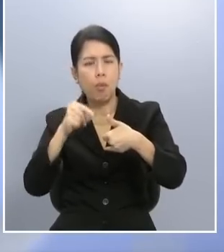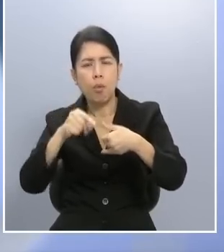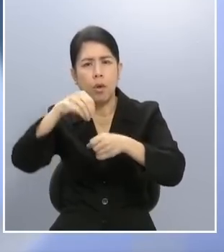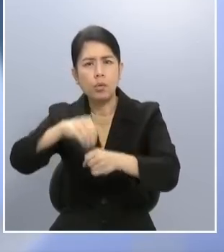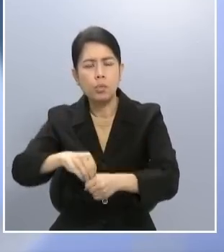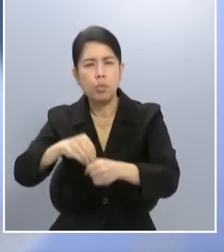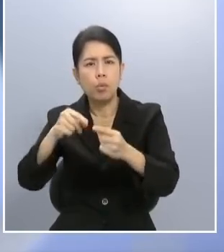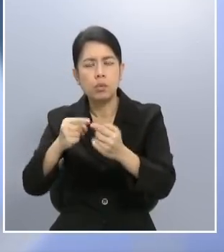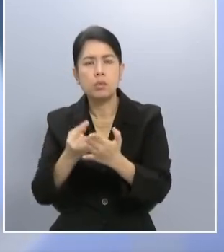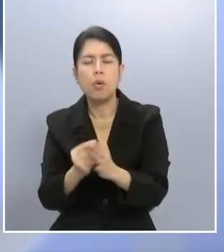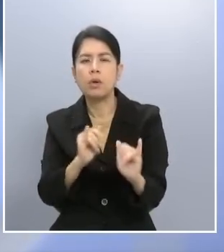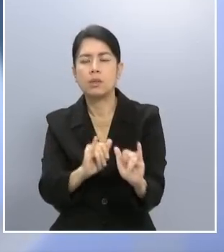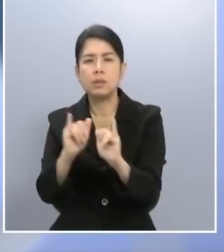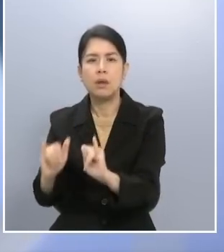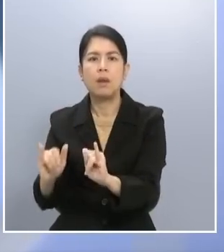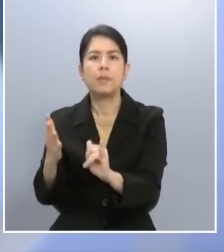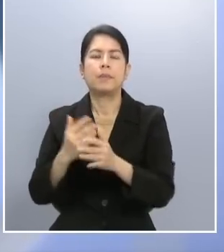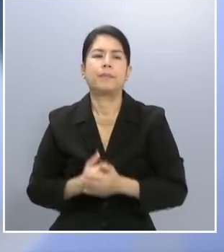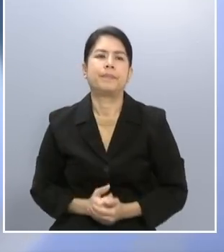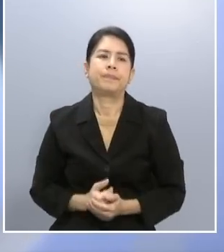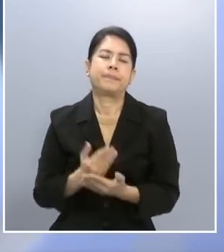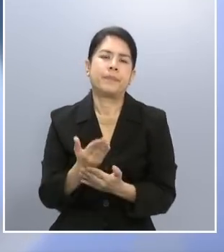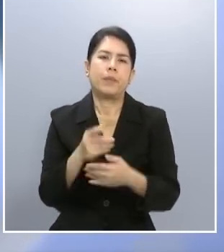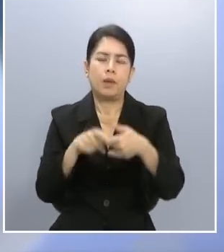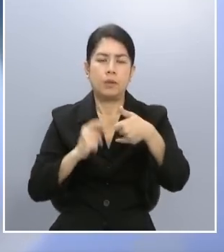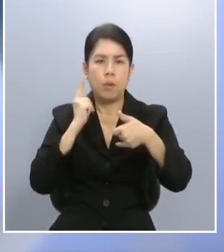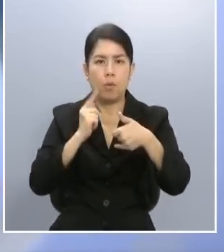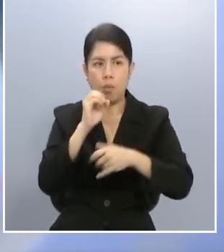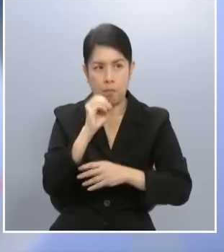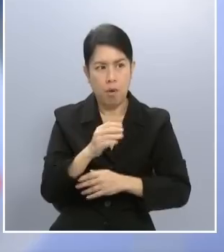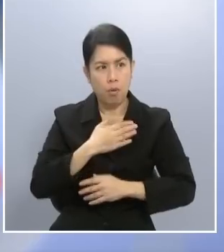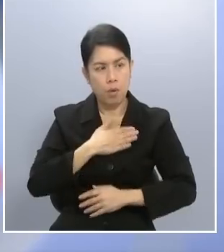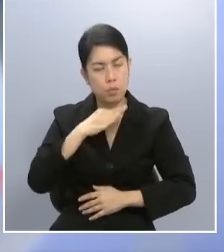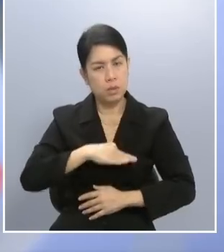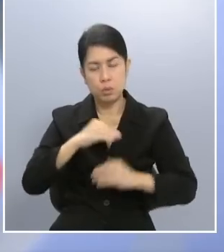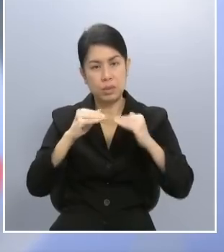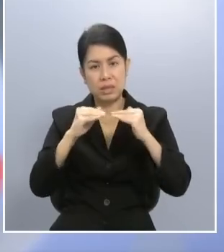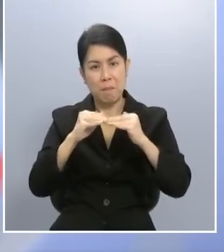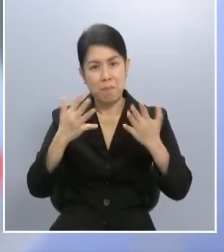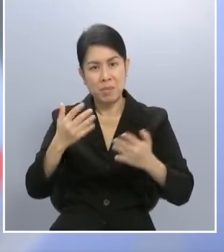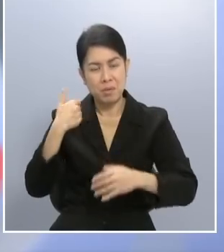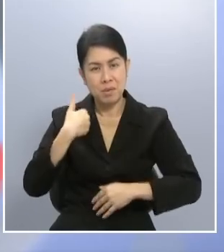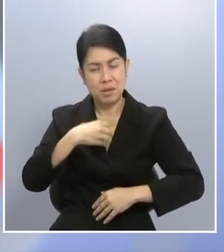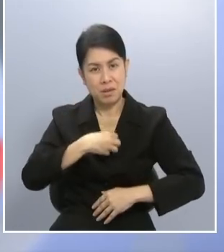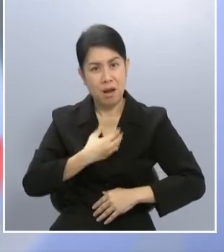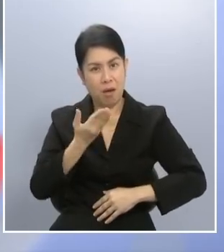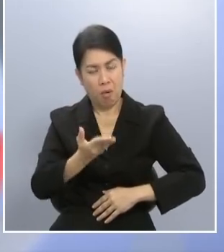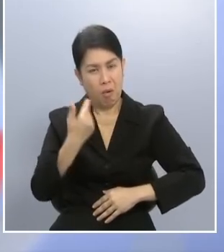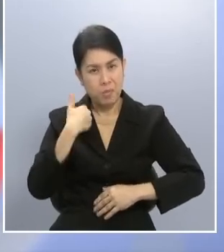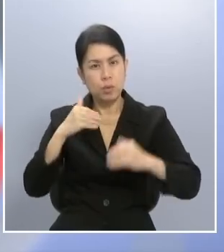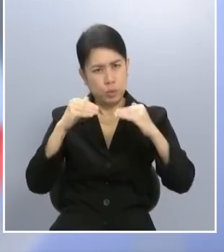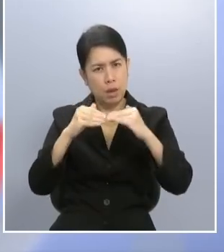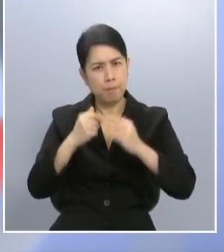ก่อเหตุอ่ะค่ะลุงก็จะบอกว่าลุงไม่ได้รับความยุติธรรมอยากจะขอความเป็นธรรมแล้วปรากฏมันมีคนเนี่ยไปโพสต์ใน Facebook